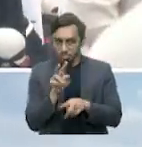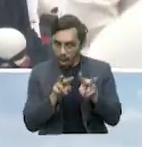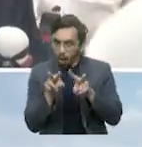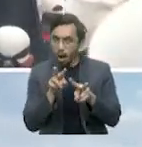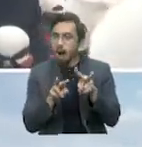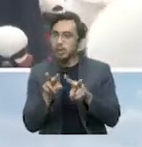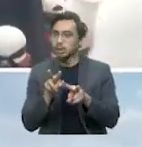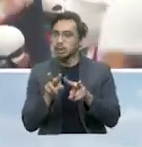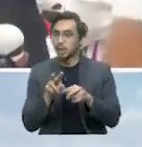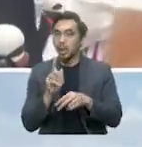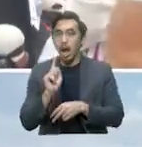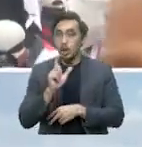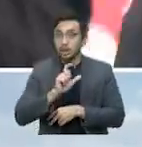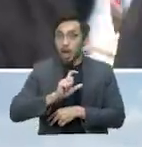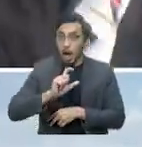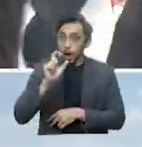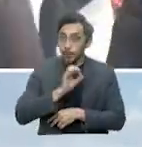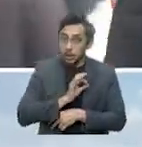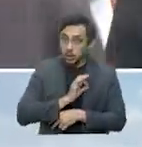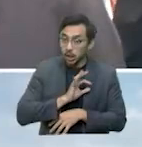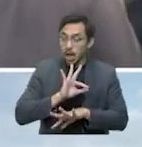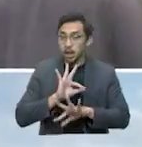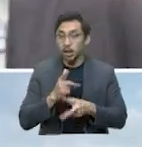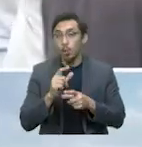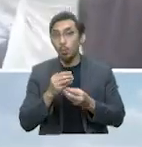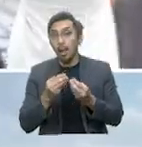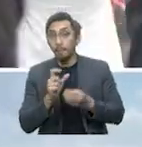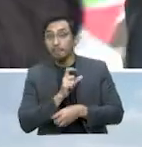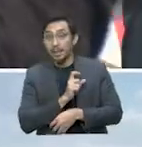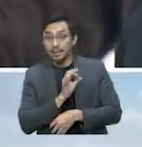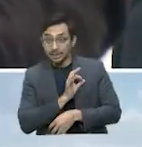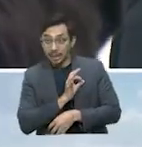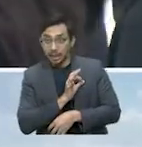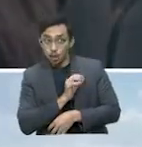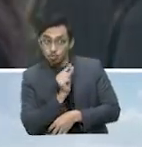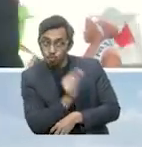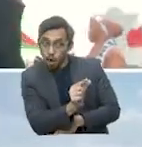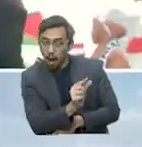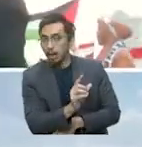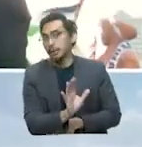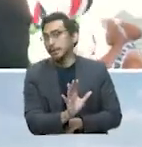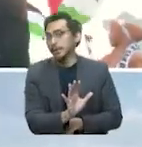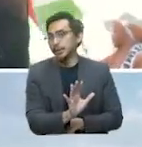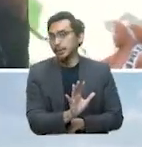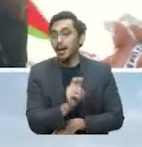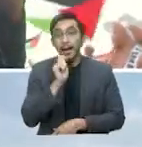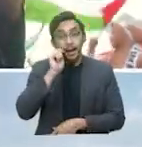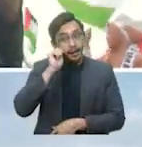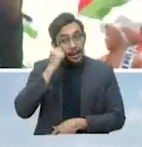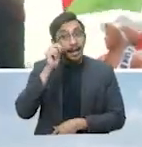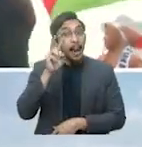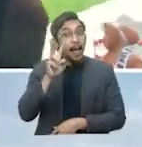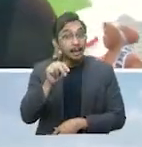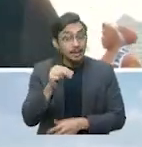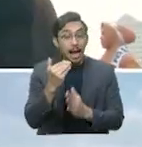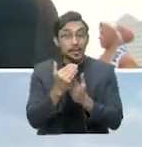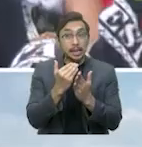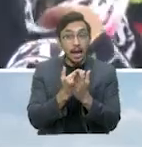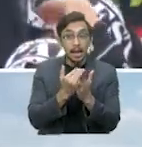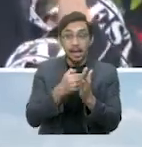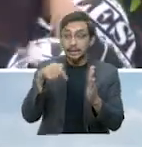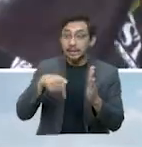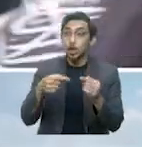capres ataupun cawapres memang sengaja tidak diundang di acara ini karena memang diingatkan kembali acara ini tidak ada